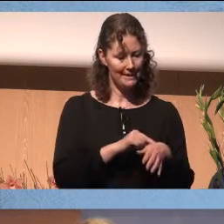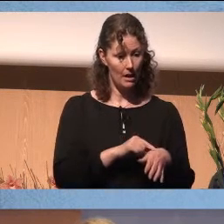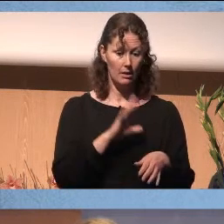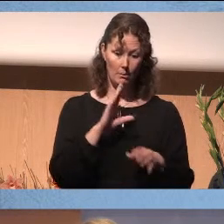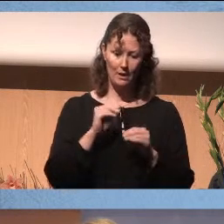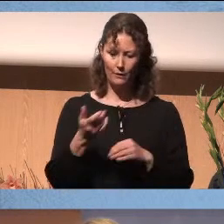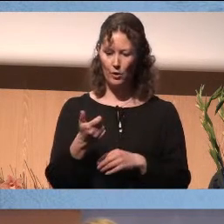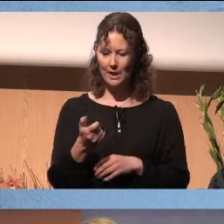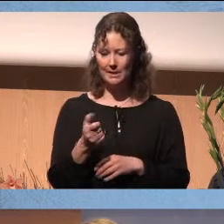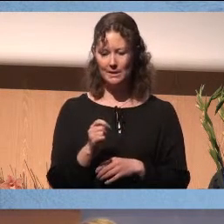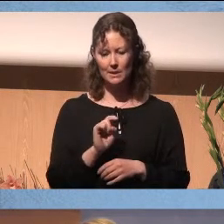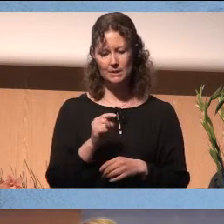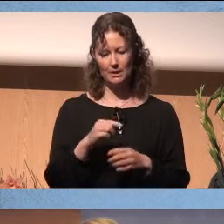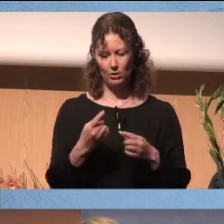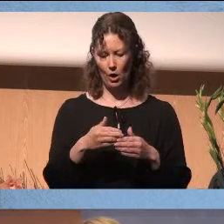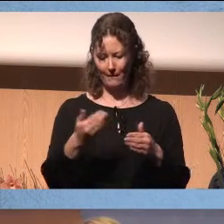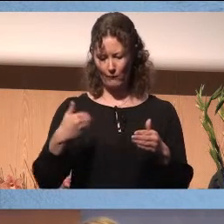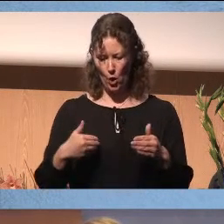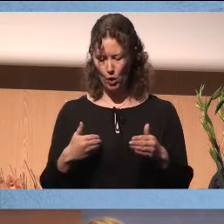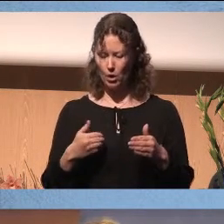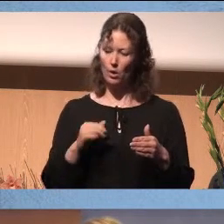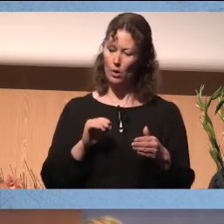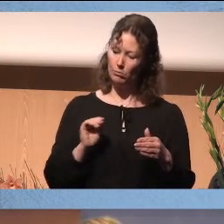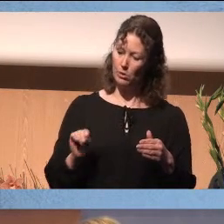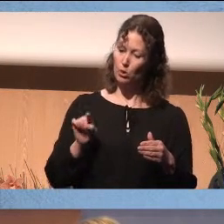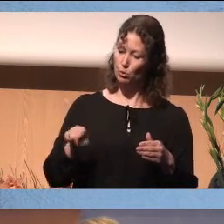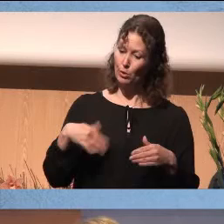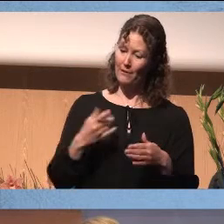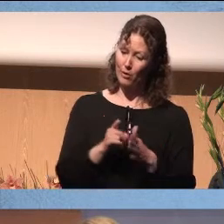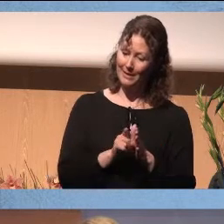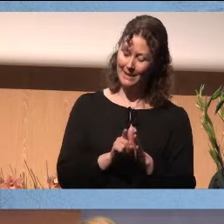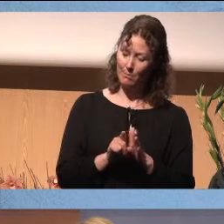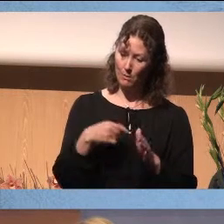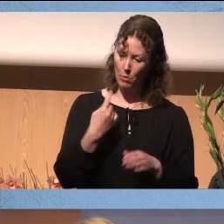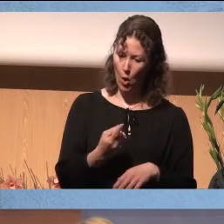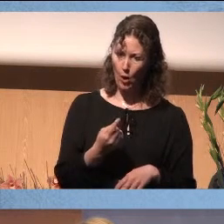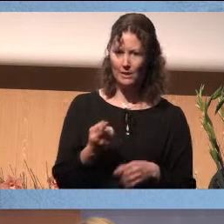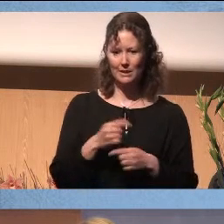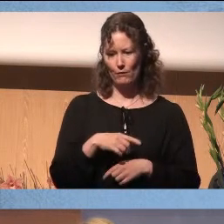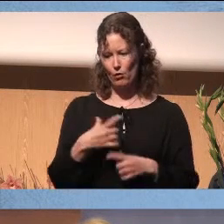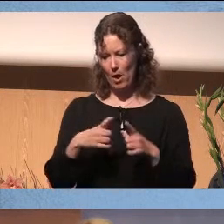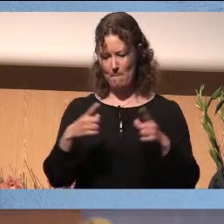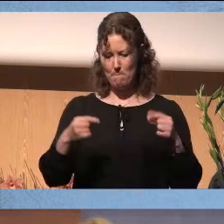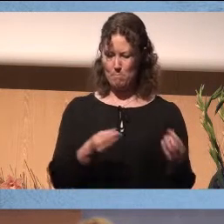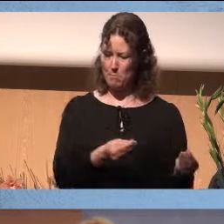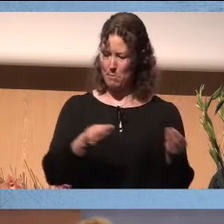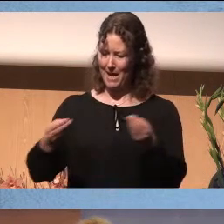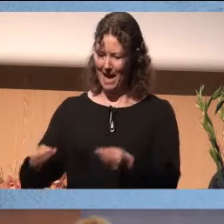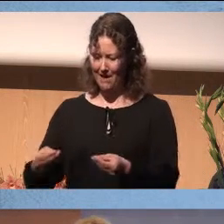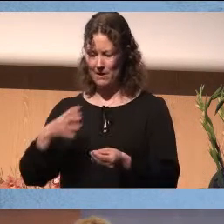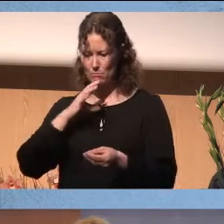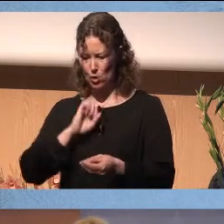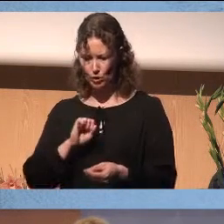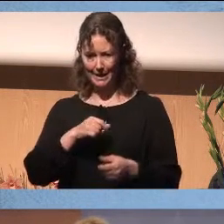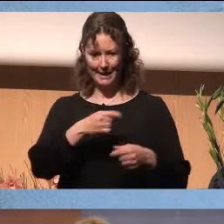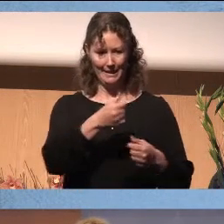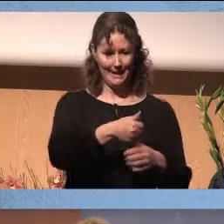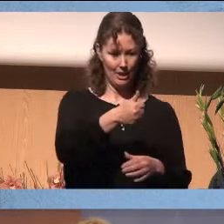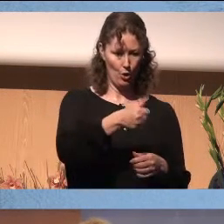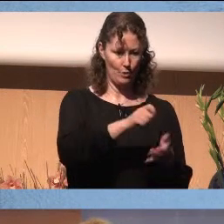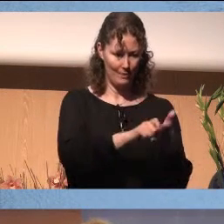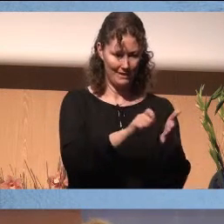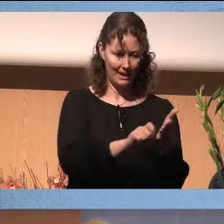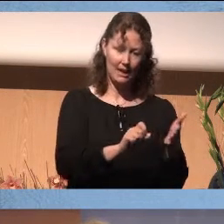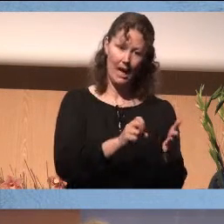før om at nå skal du på time, enn å få et brev I posten? Det direktørene som har sekretærer og alt det der, som klarer